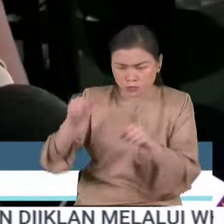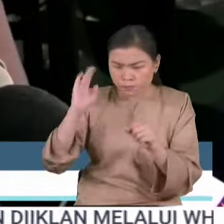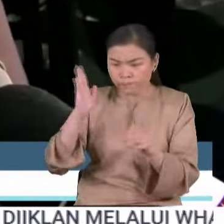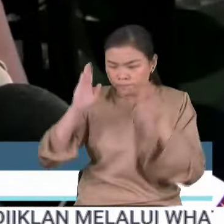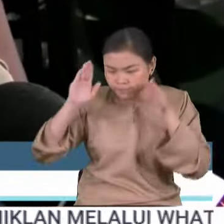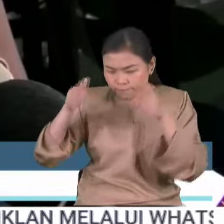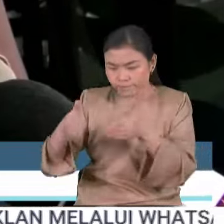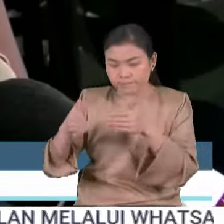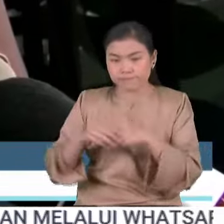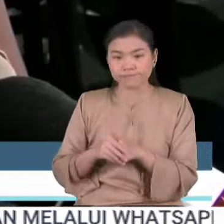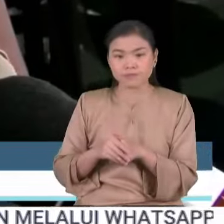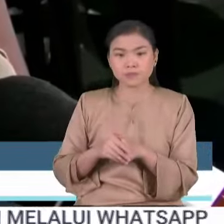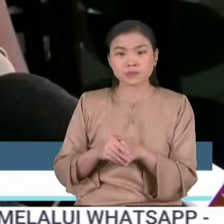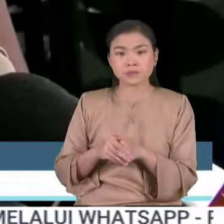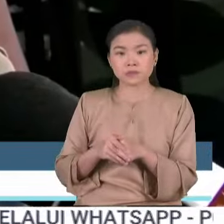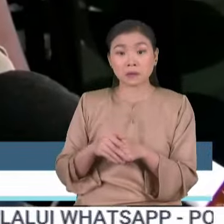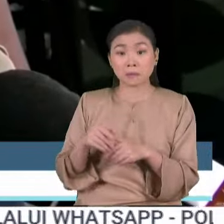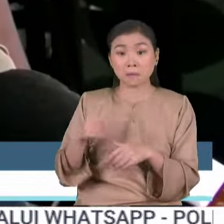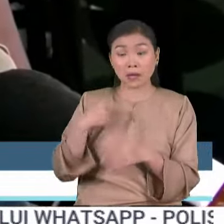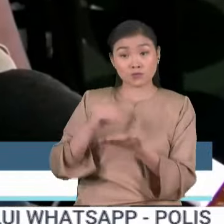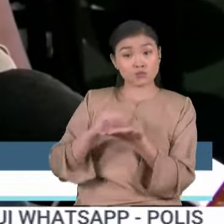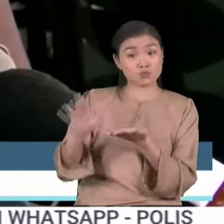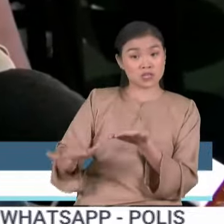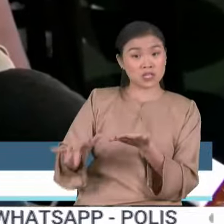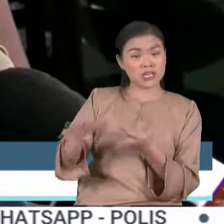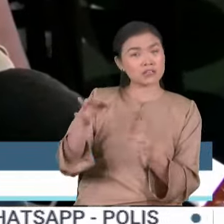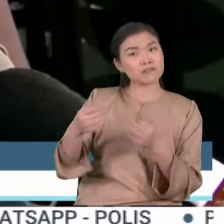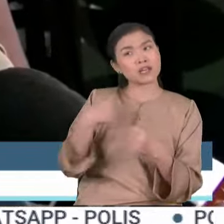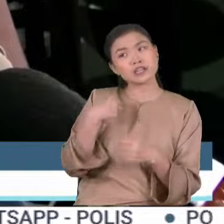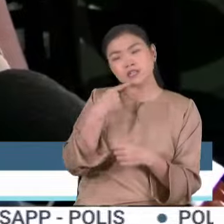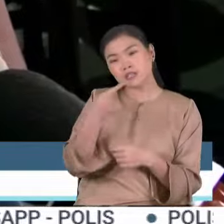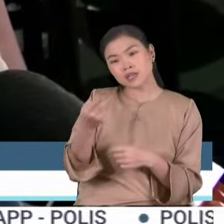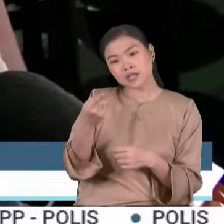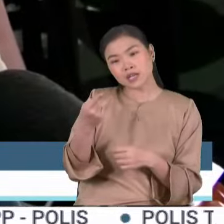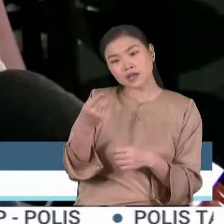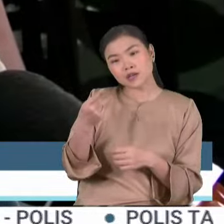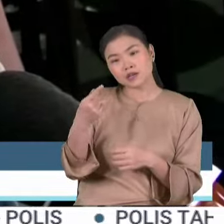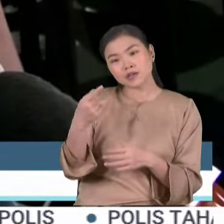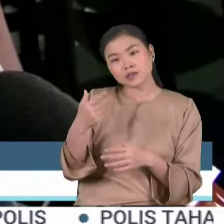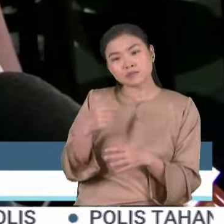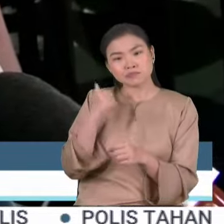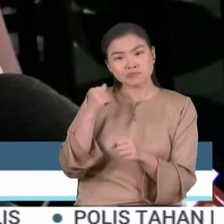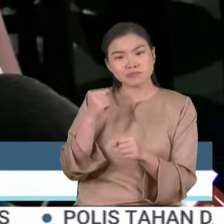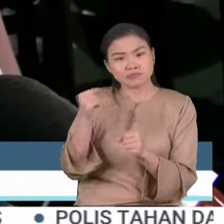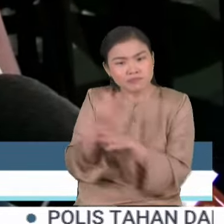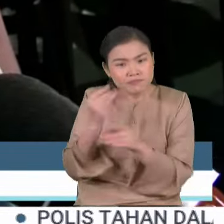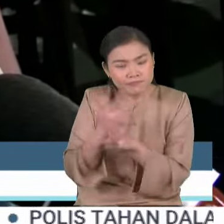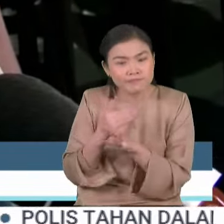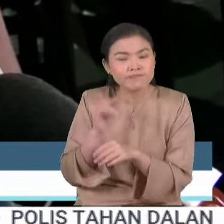Tuhanku. Anak didik aku ni kalau kata cara sampai satu saat ketiga aku.